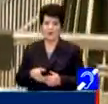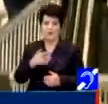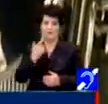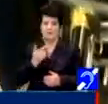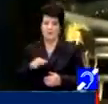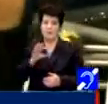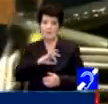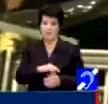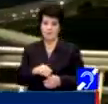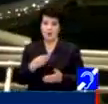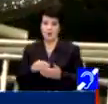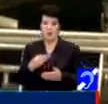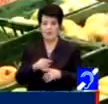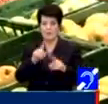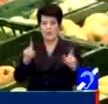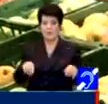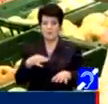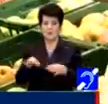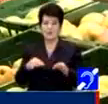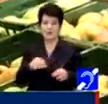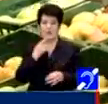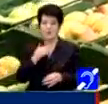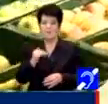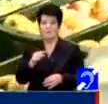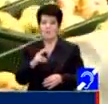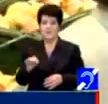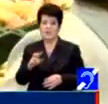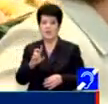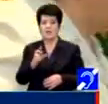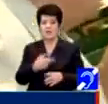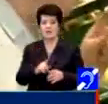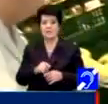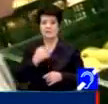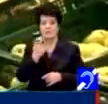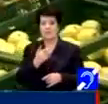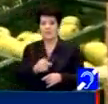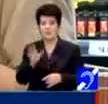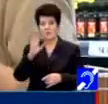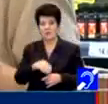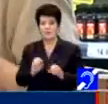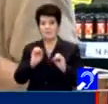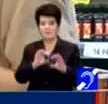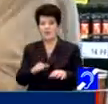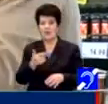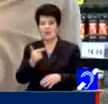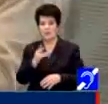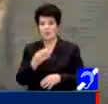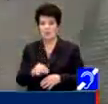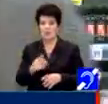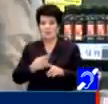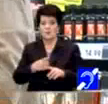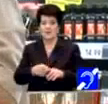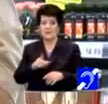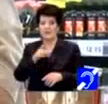clienți folosesc pungi de plastic când cumpără legume și fructe, arată un studiu. Ambalajele de acest fel ajung la gunoi după ce sunt folosite cel mult o jumătate de